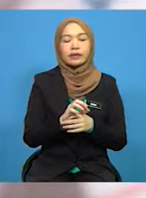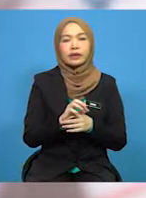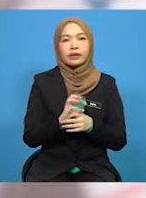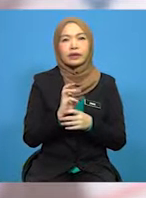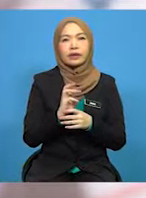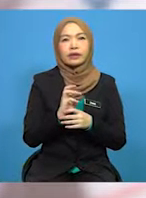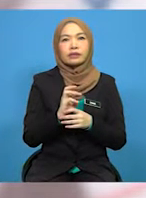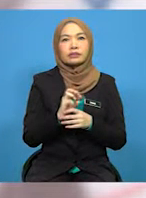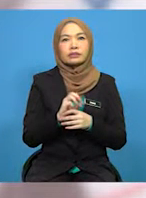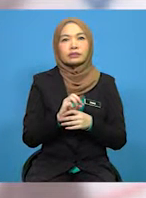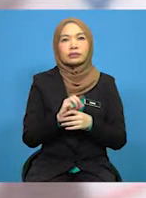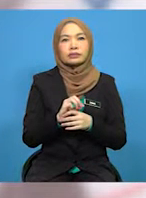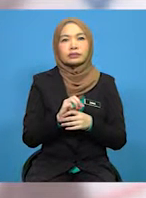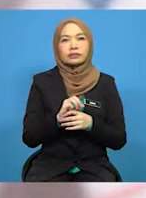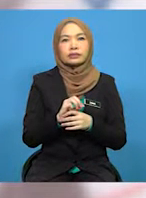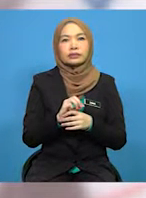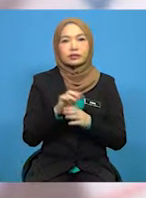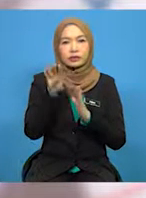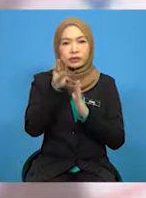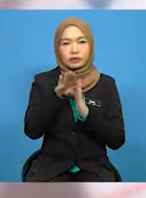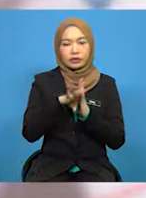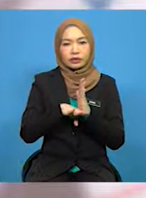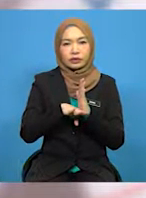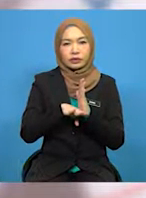barang-barang yang boleh mengalami susut nilai?